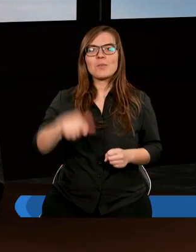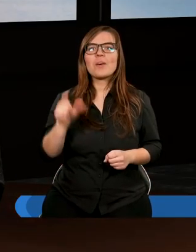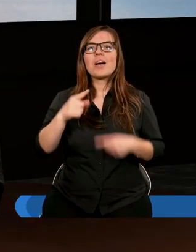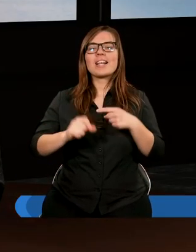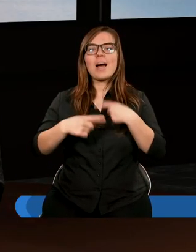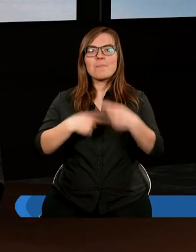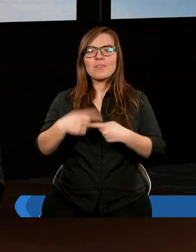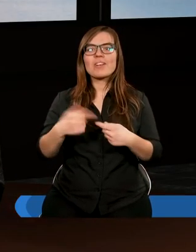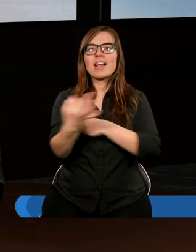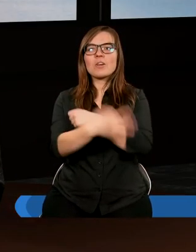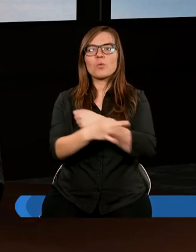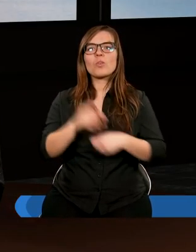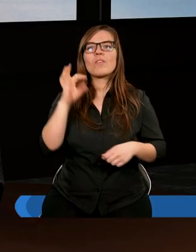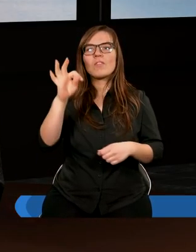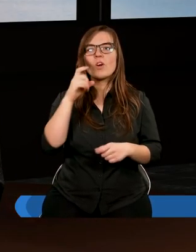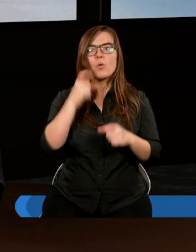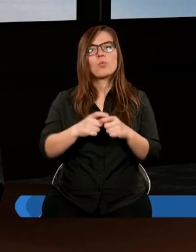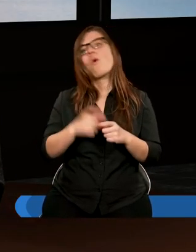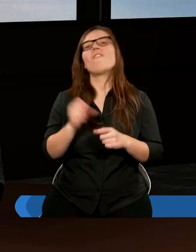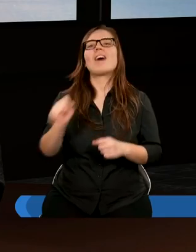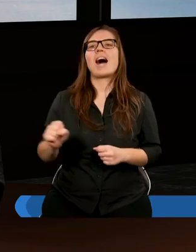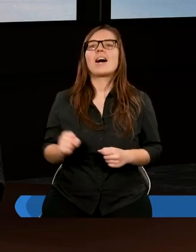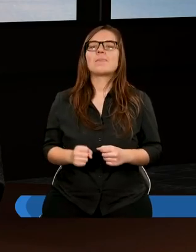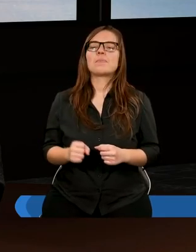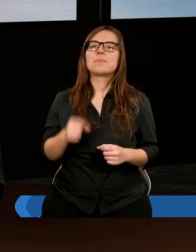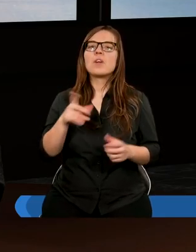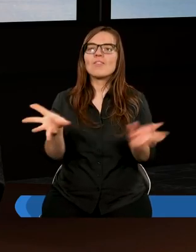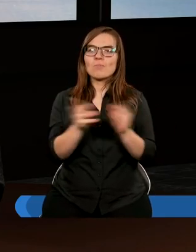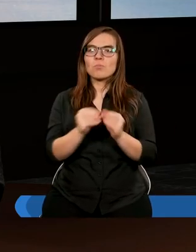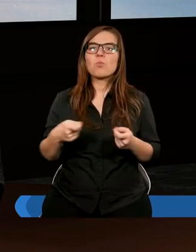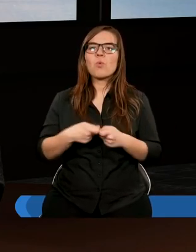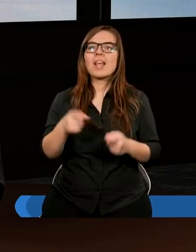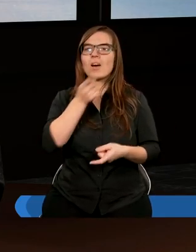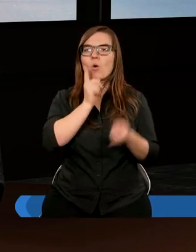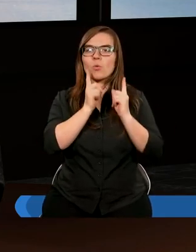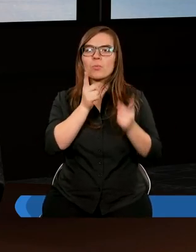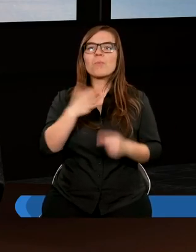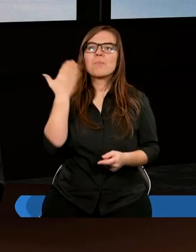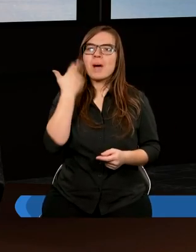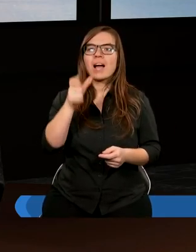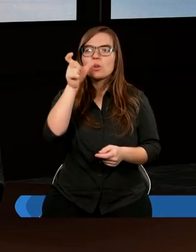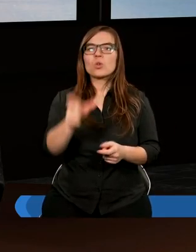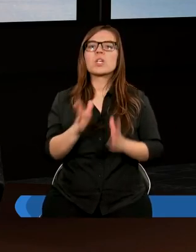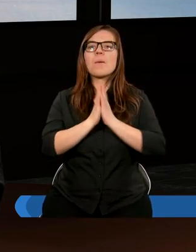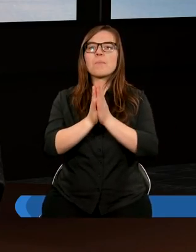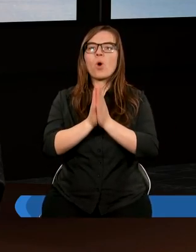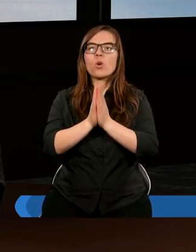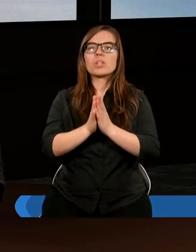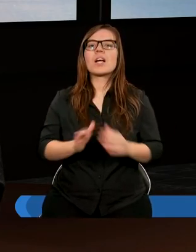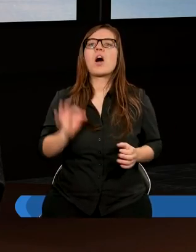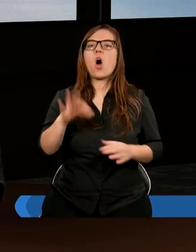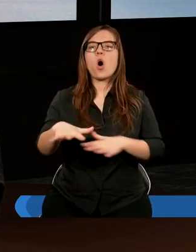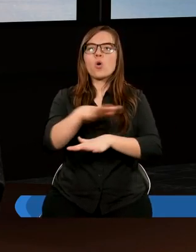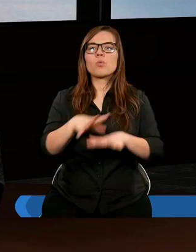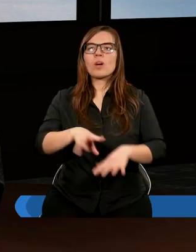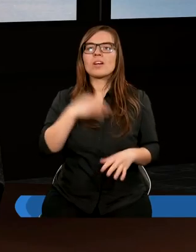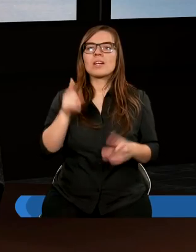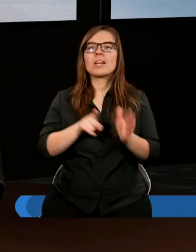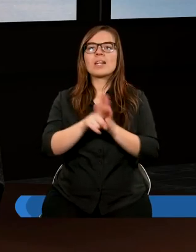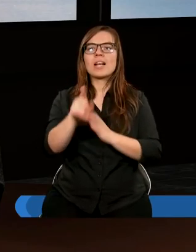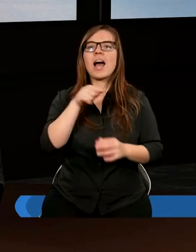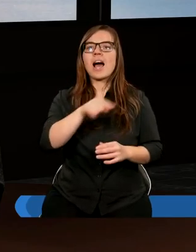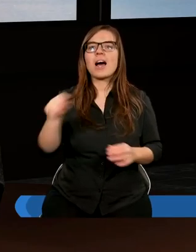za przywilej studiowania Twojego Słowa, wspólnej rozmowy. Bardzo Cię proszę o Ducha Świętego